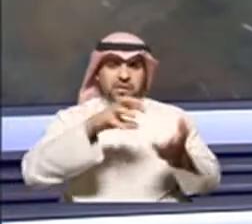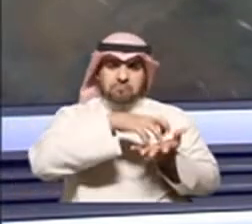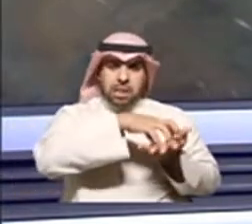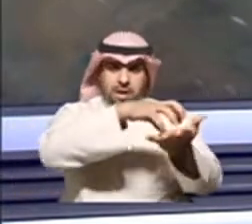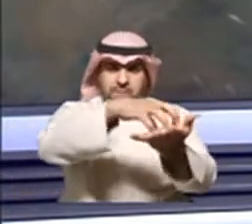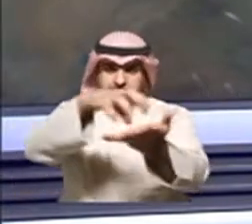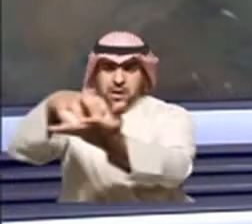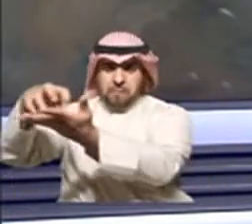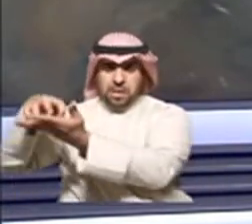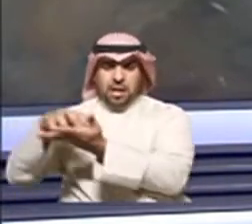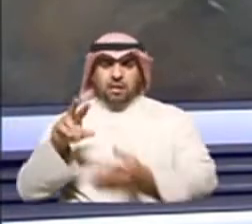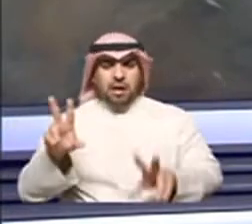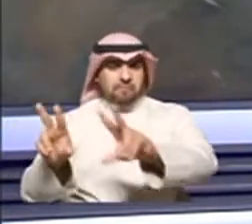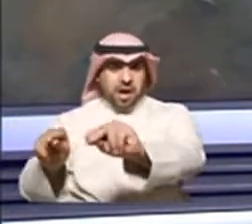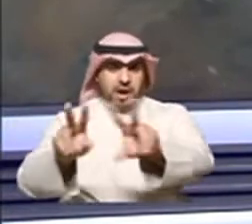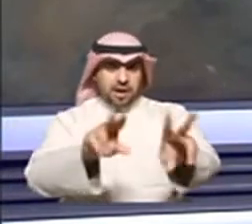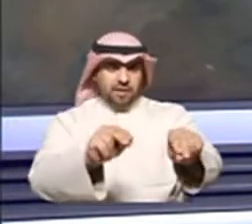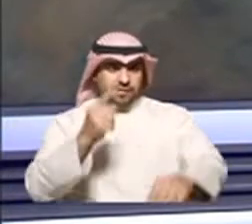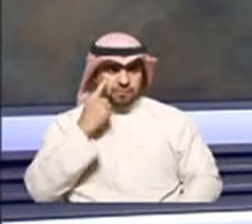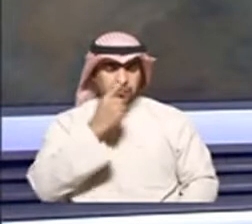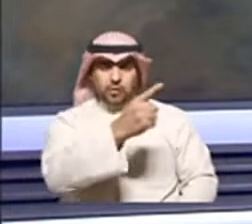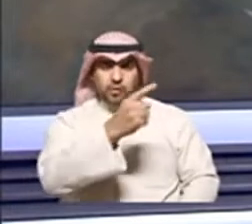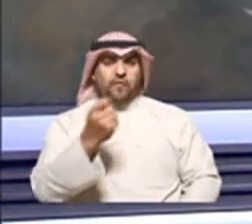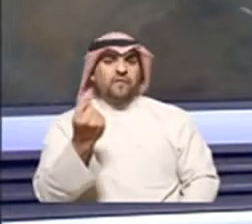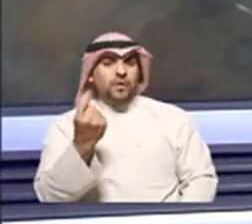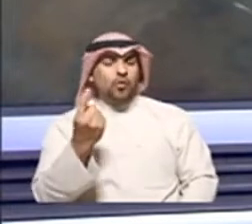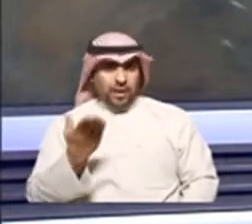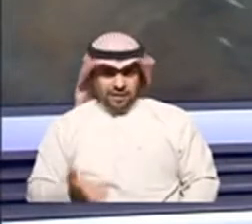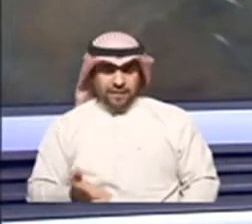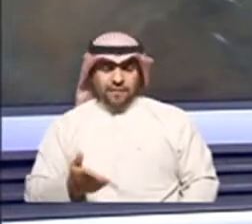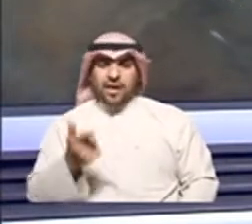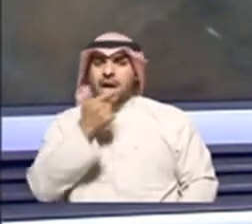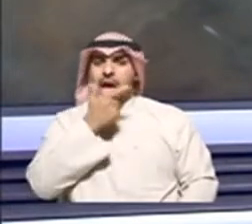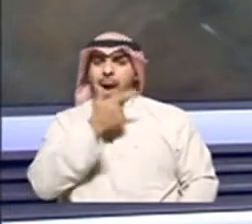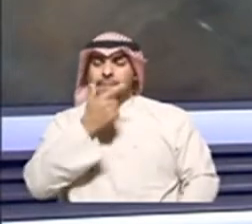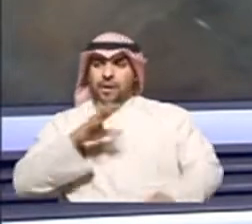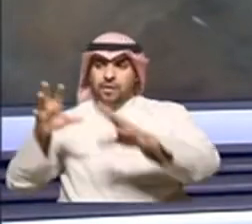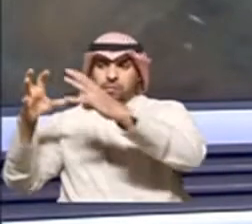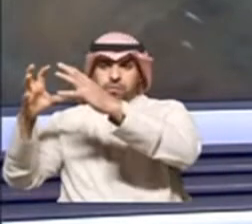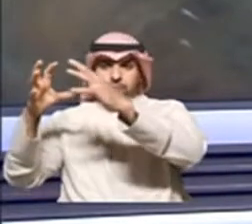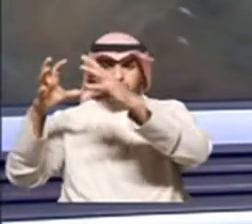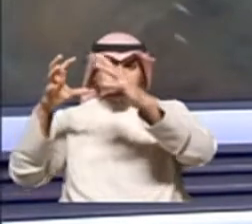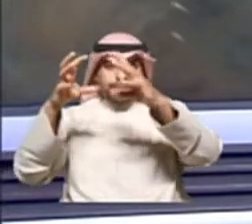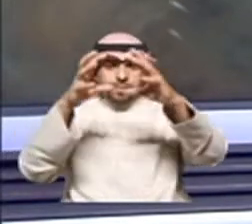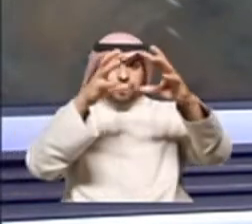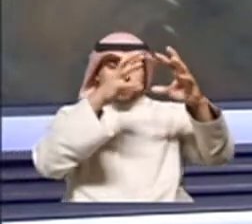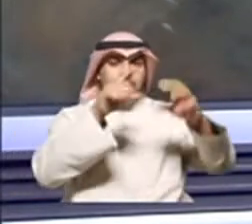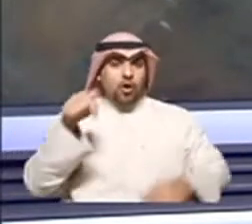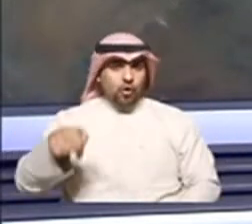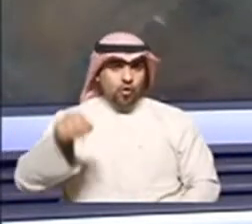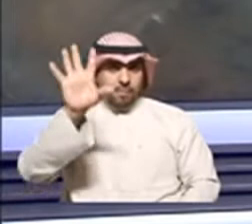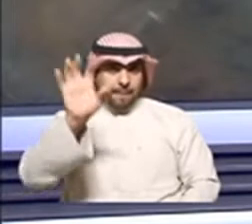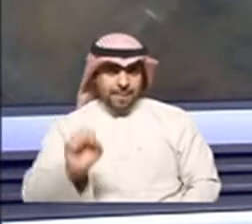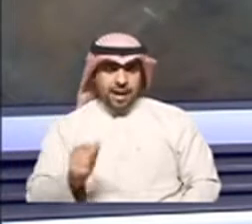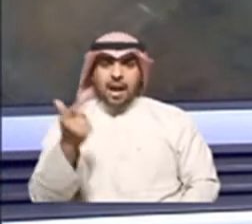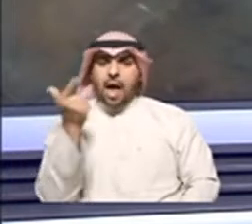درجة مئوية في أغلب المناطق مع عبور السحب بين الحين والآخر. ومثل ما قلنا في فرص أيضا للضباب على بعض المناطق الساحلية.